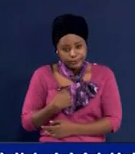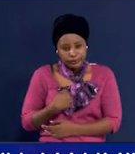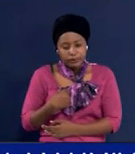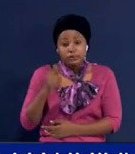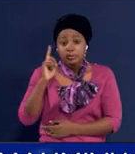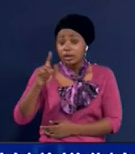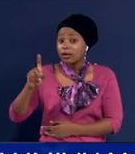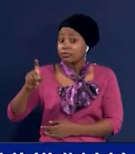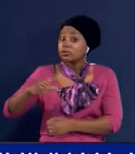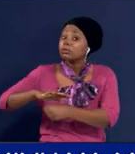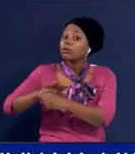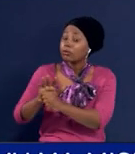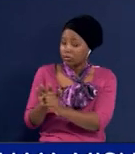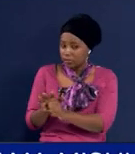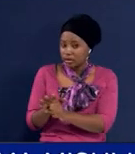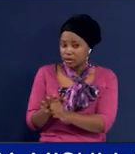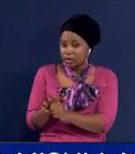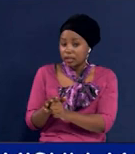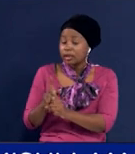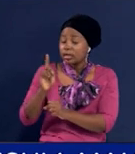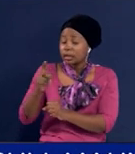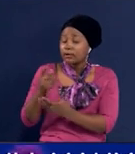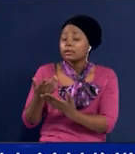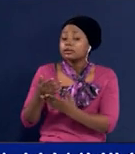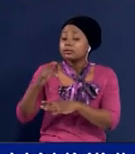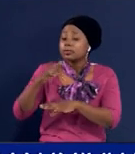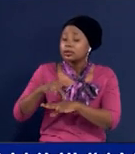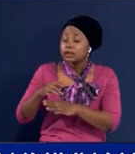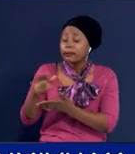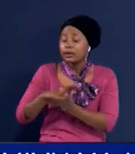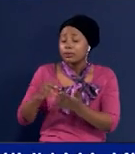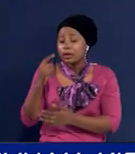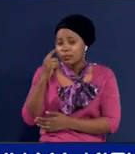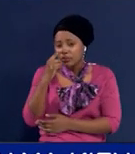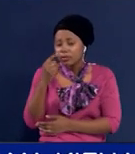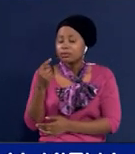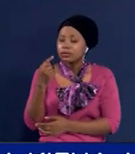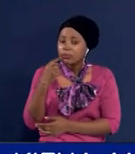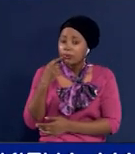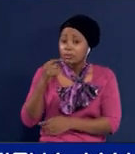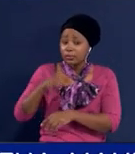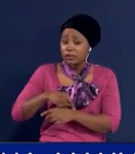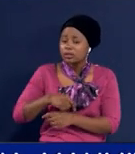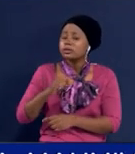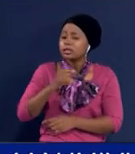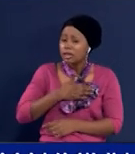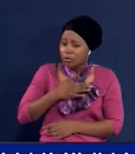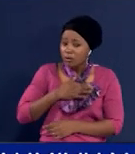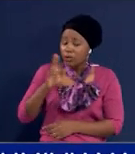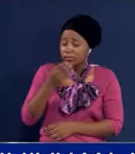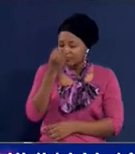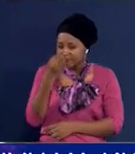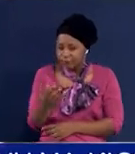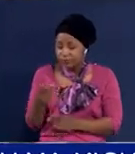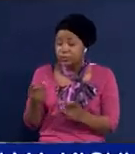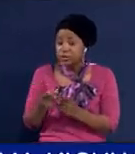nina virusi vya corona, nikawa nimegusa maeneo ya pua na mdomo wakati nakohoa au kupiga chafya, maana yake nitakuwa nimehamishia virusi